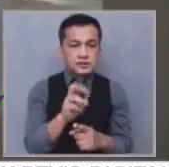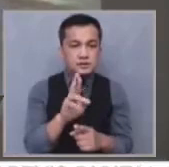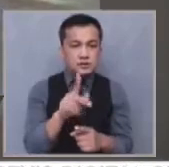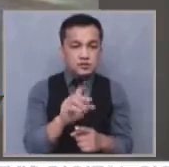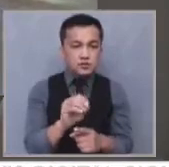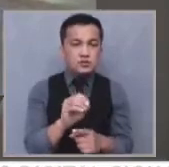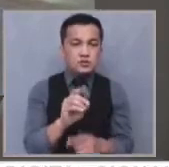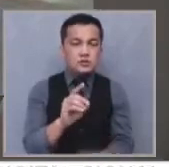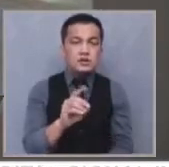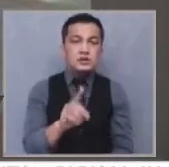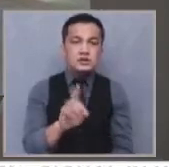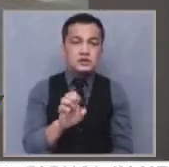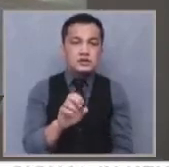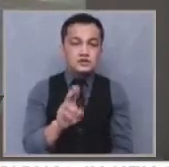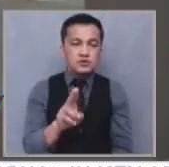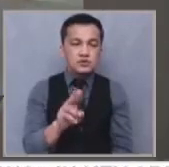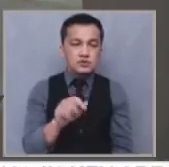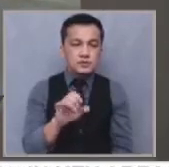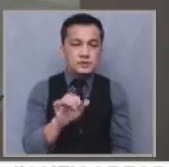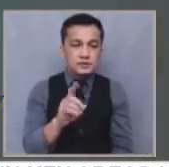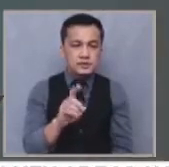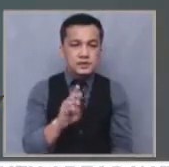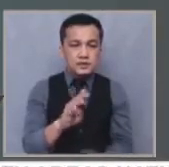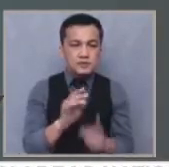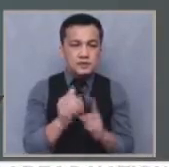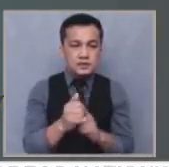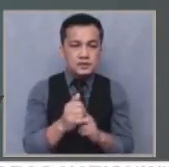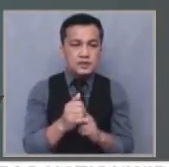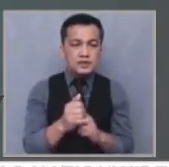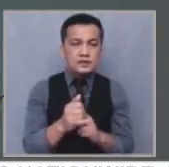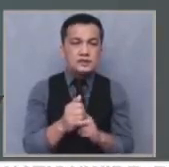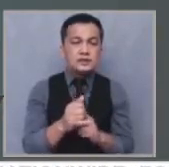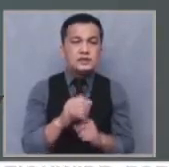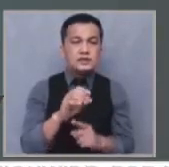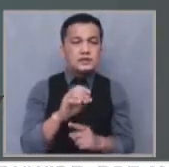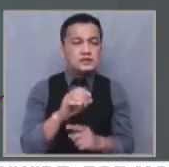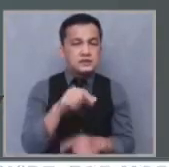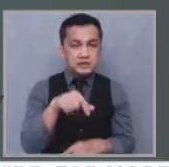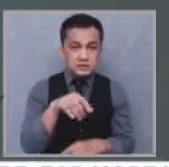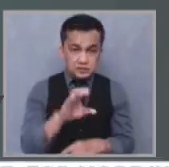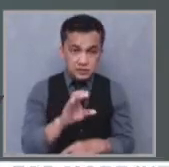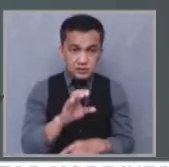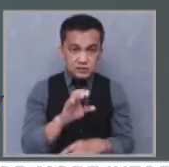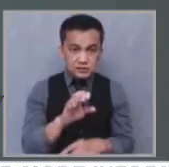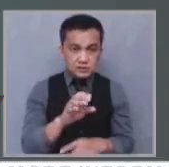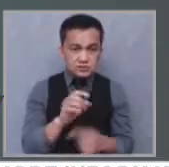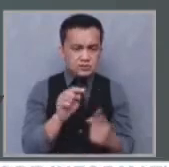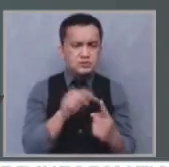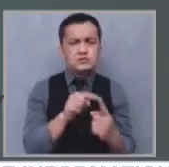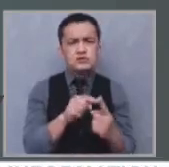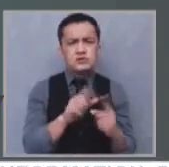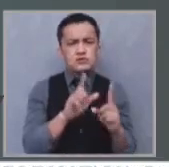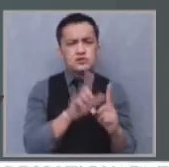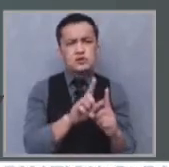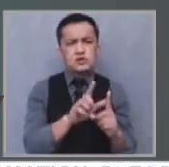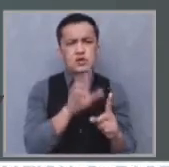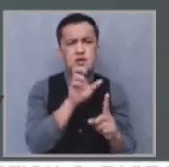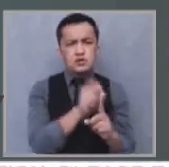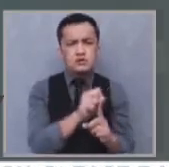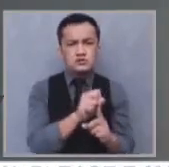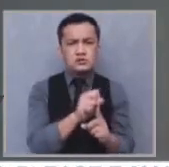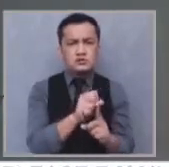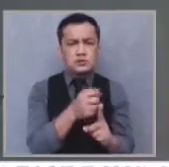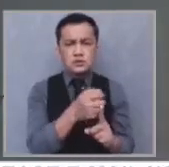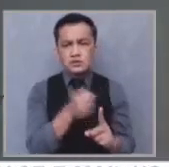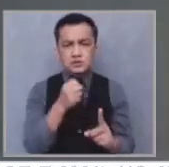at QCPD sa Barangay Old Capital Site, Quezon City. Arestado sa operasyon ng isang drug personality na nakumpiskahan din ng Boodle